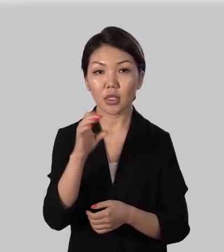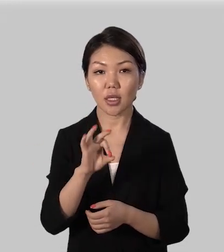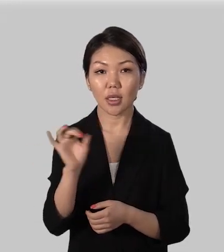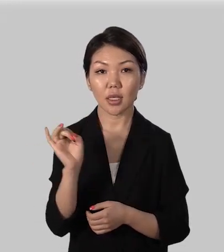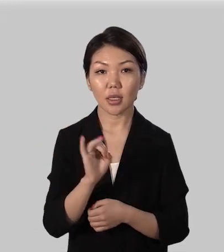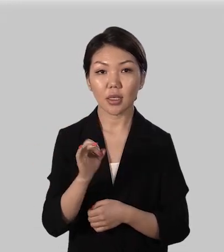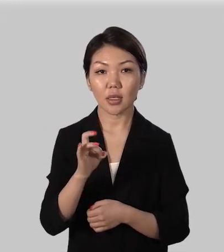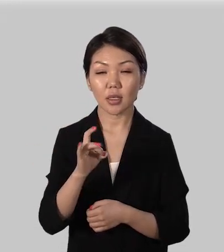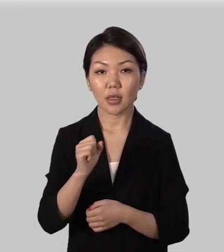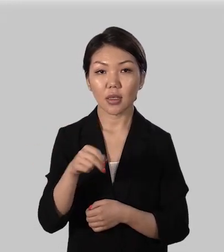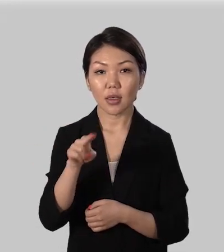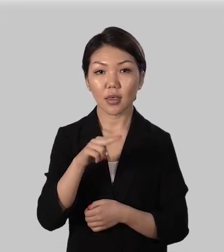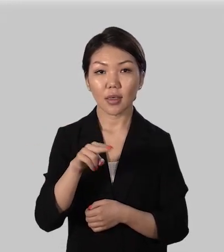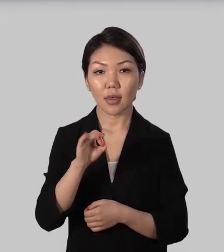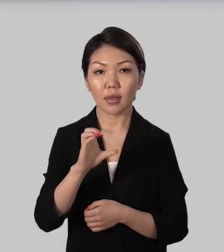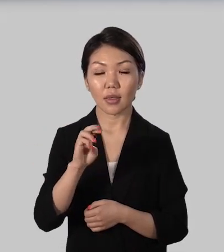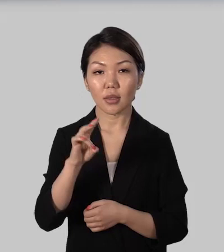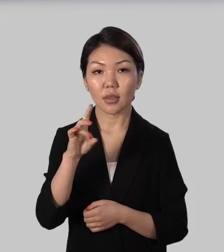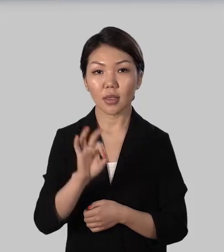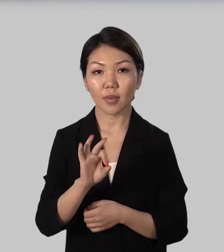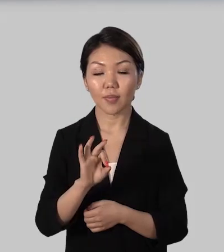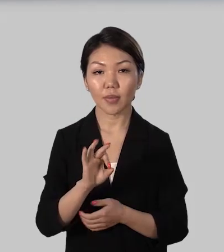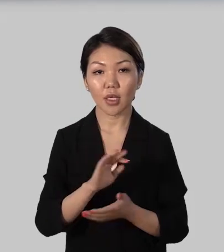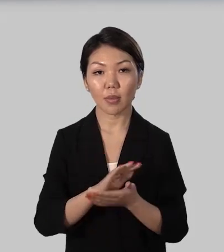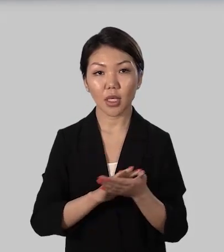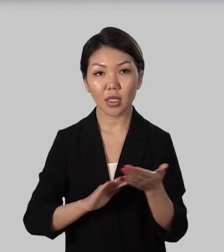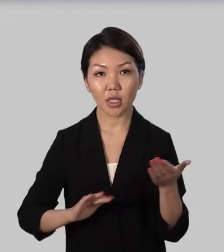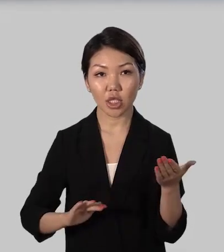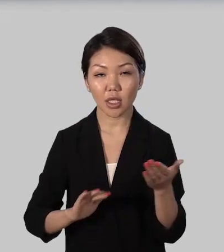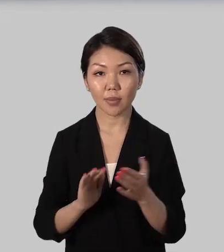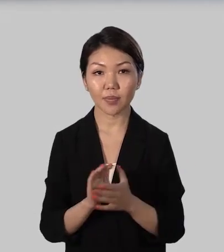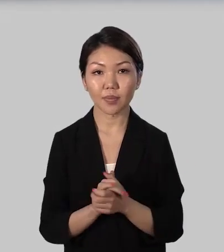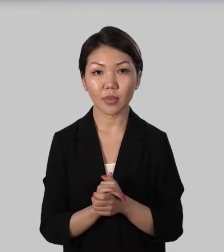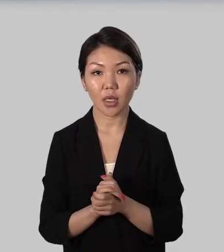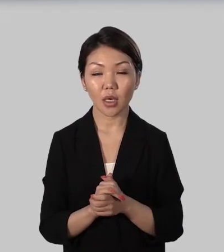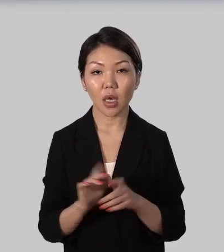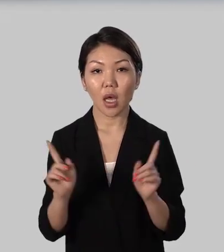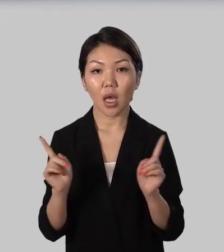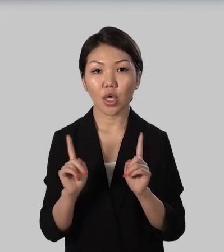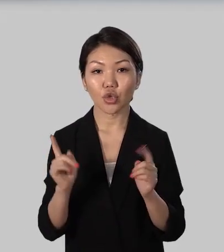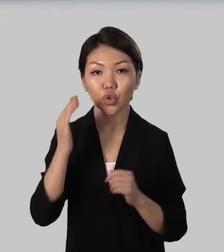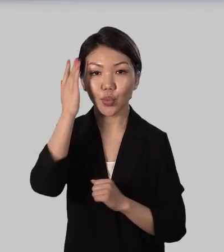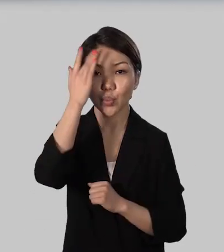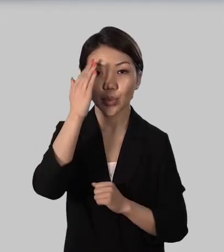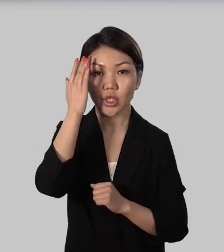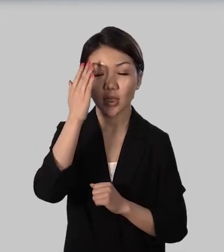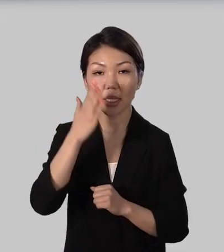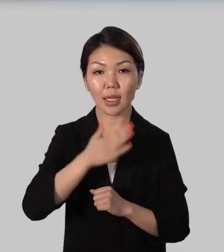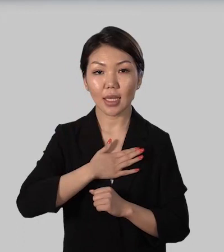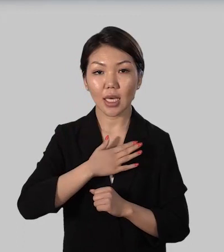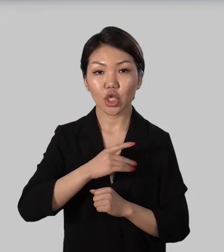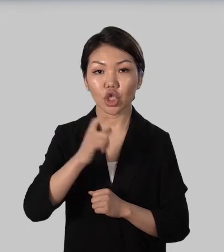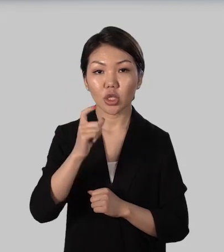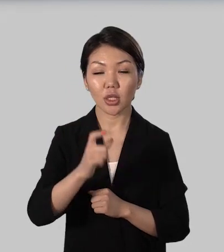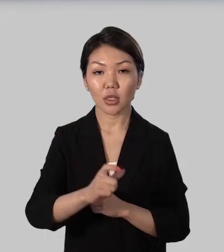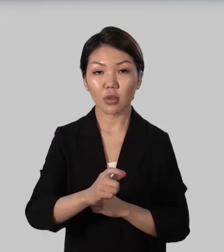идем дальше о чем мечтает наш герой мальчик всей душой хочет